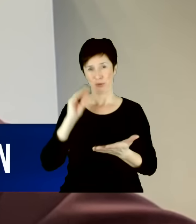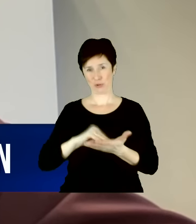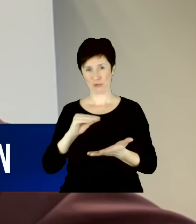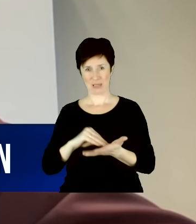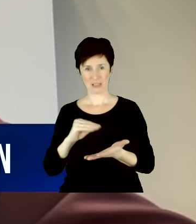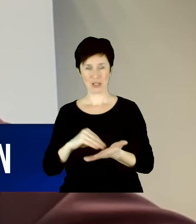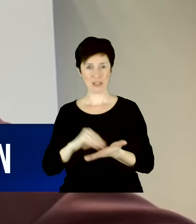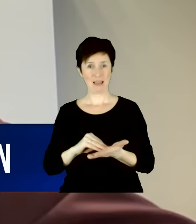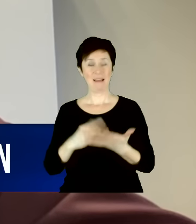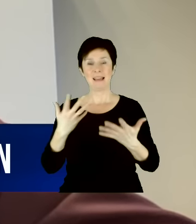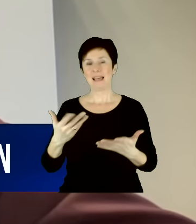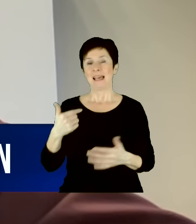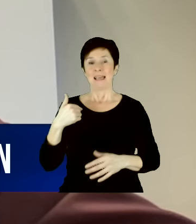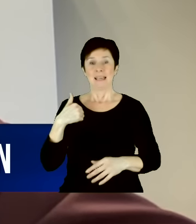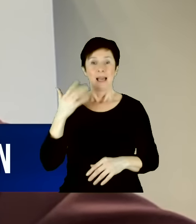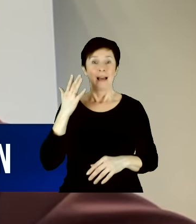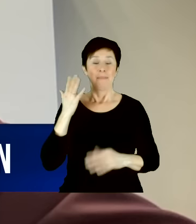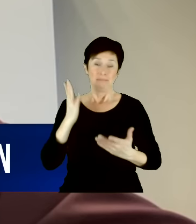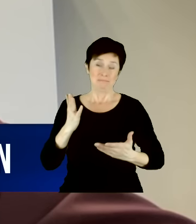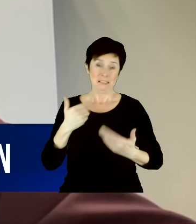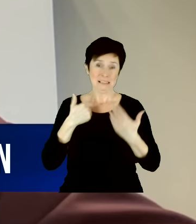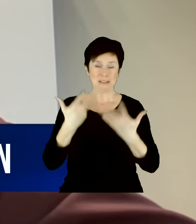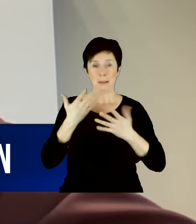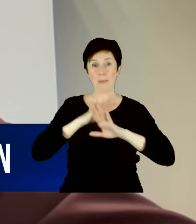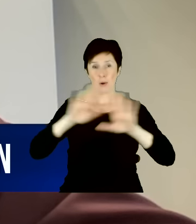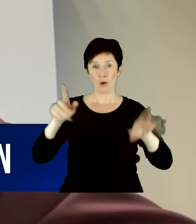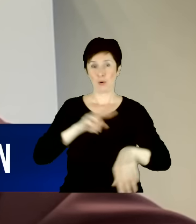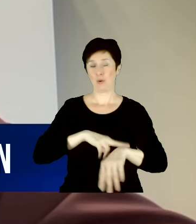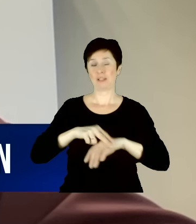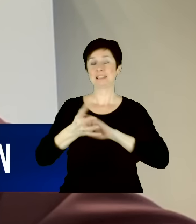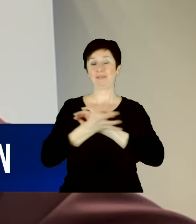to będę chciał pokazać dzisiaj wszystkim o 19,